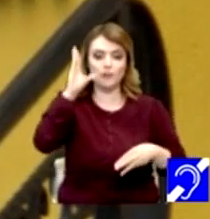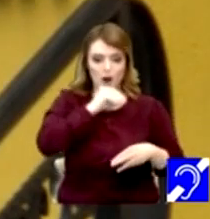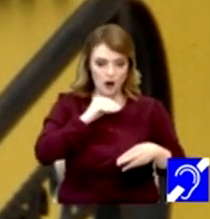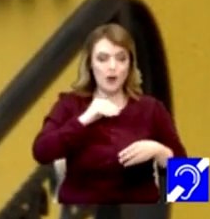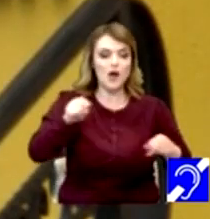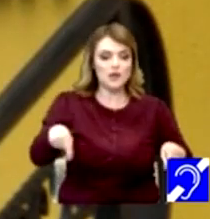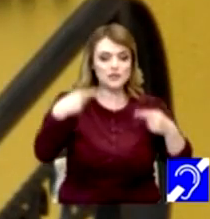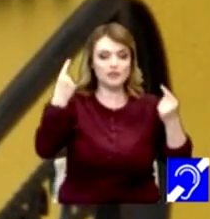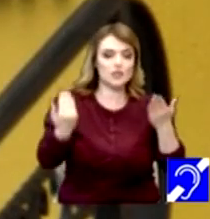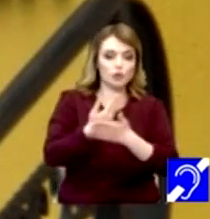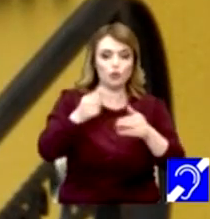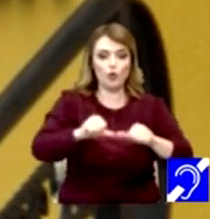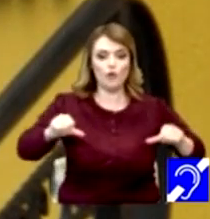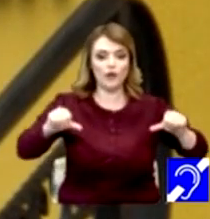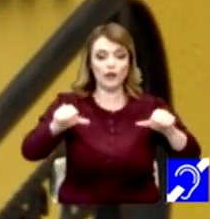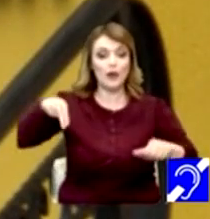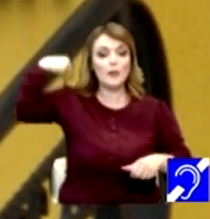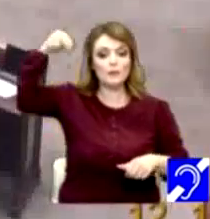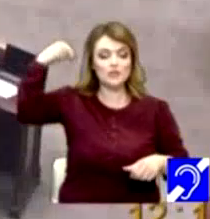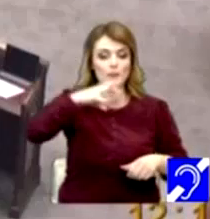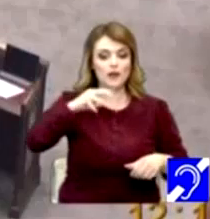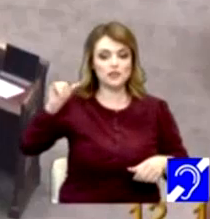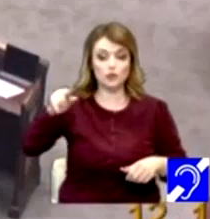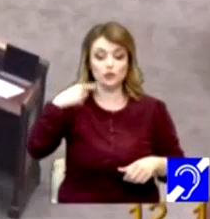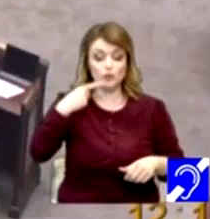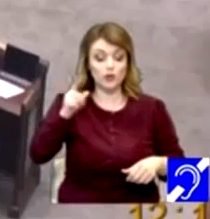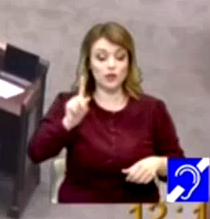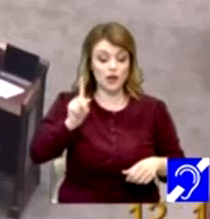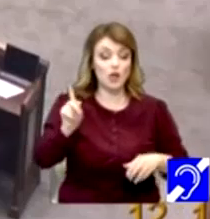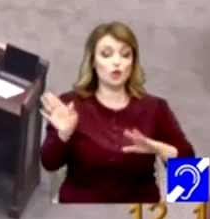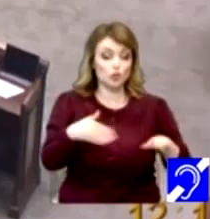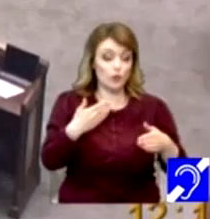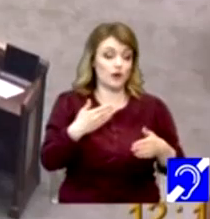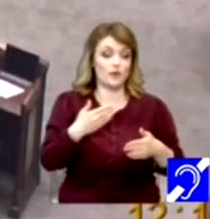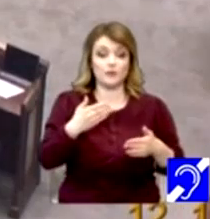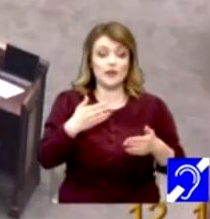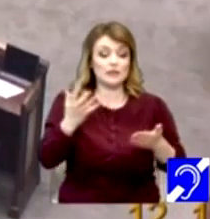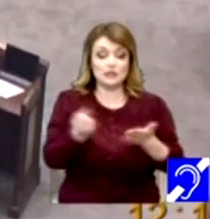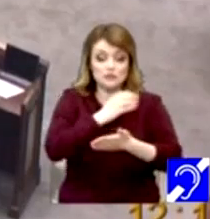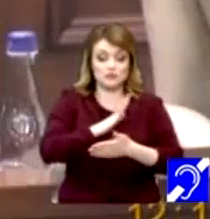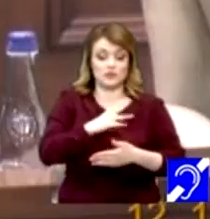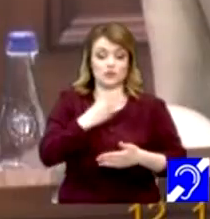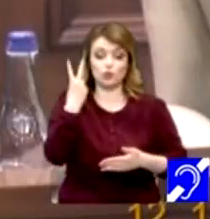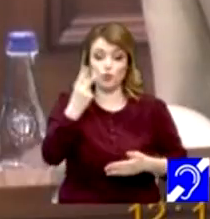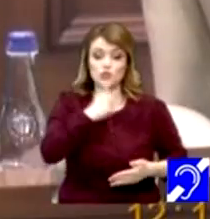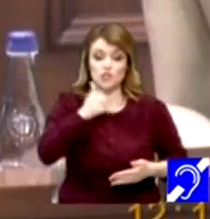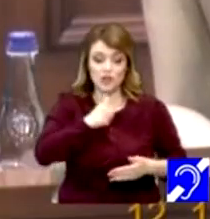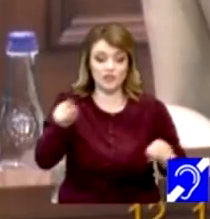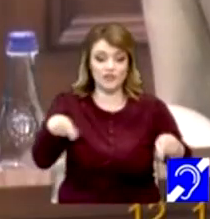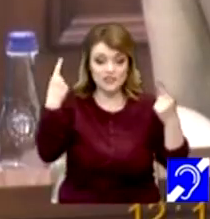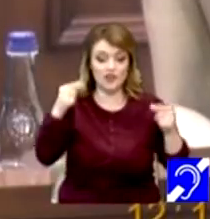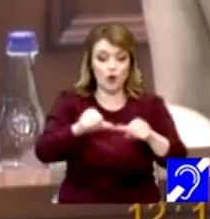să învestească un nou guvern. Președintele Maia Sandu susține însă că după eșuarea celor 2 tentative de învestire